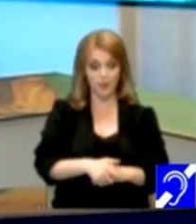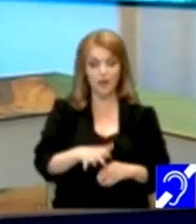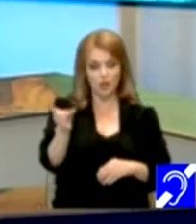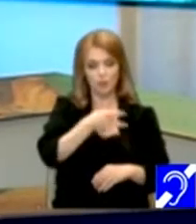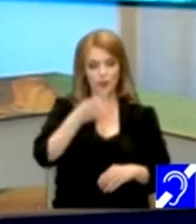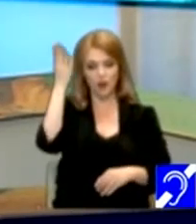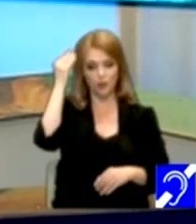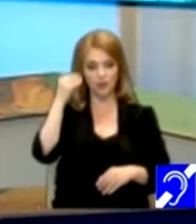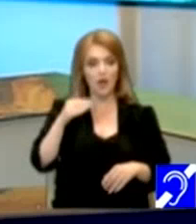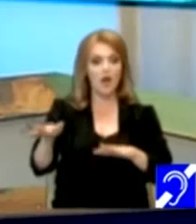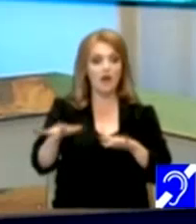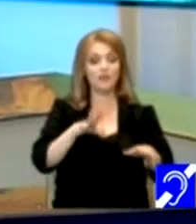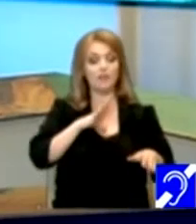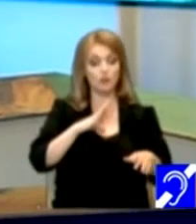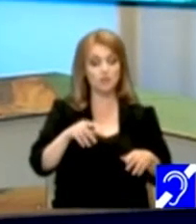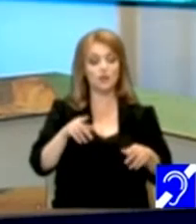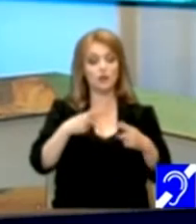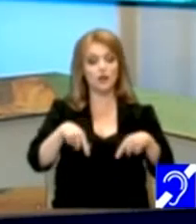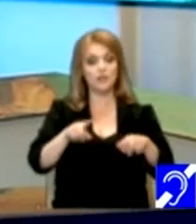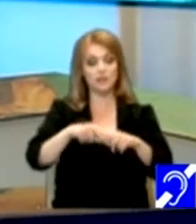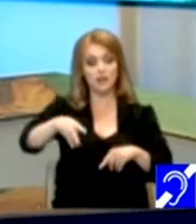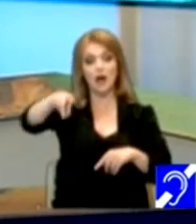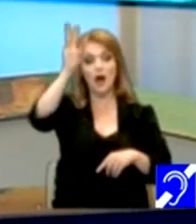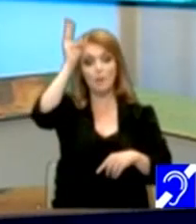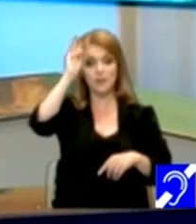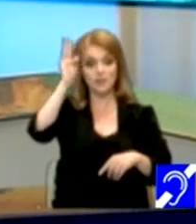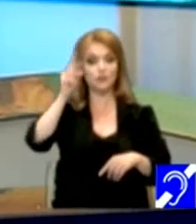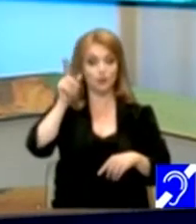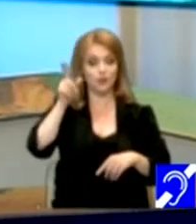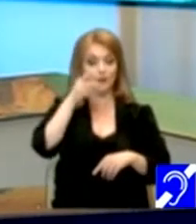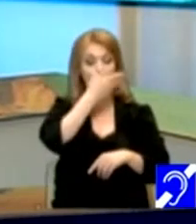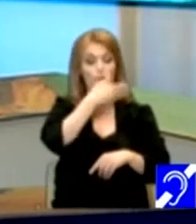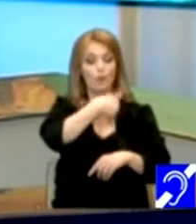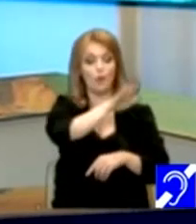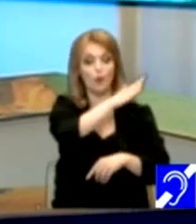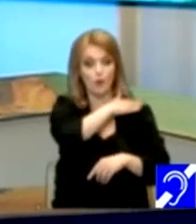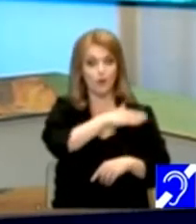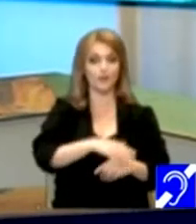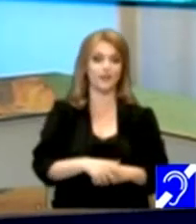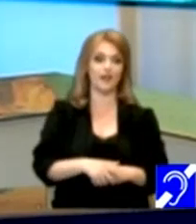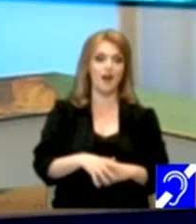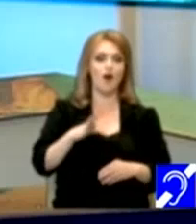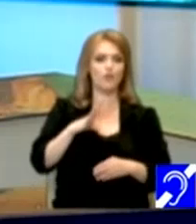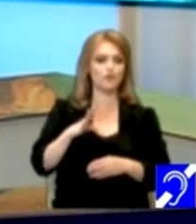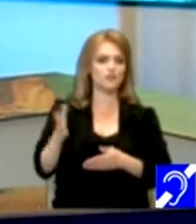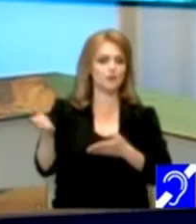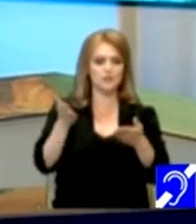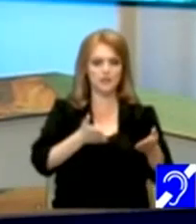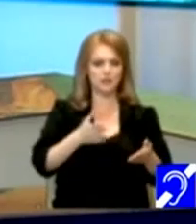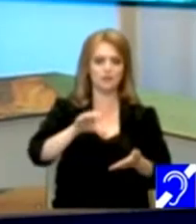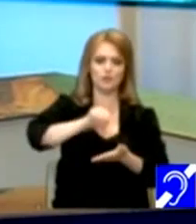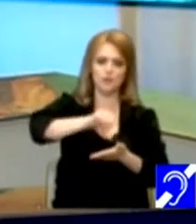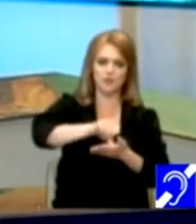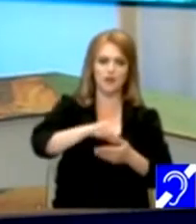fost organizat la reședința ambasadorului Poloniei în Republica Moldova, unde au venit diplomați, oameni de artă și de cultură pentru a